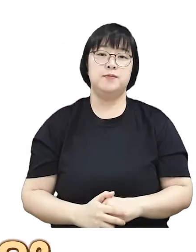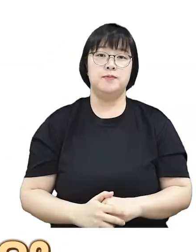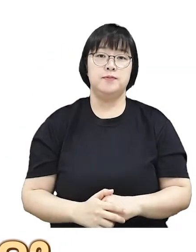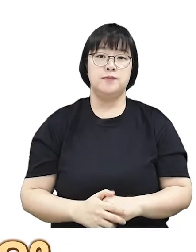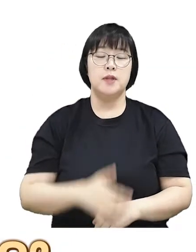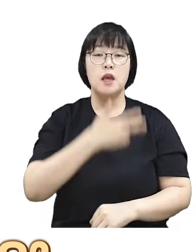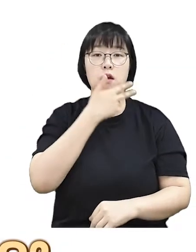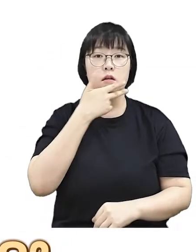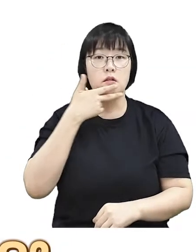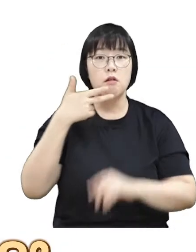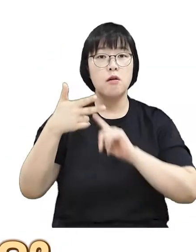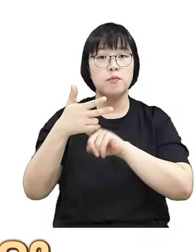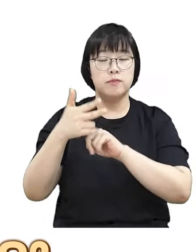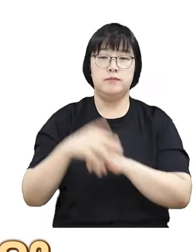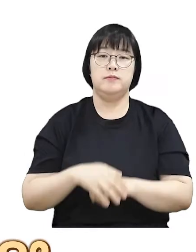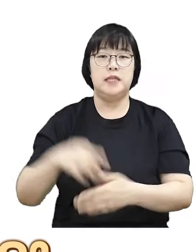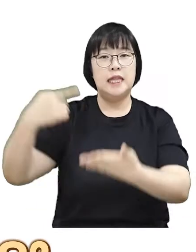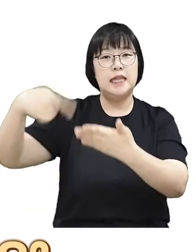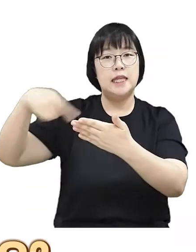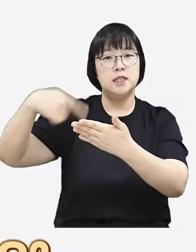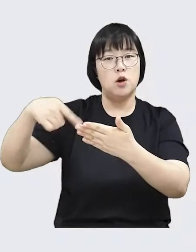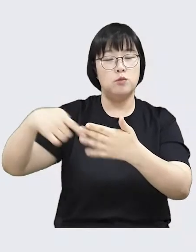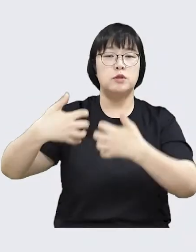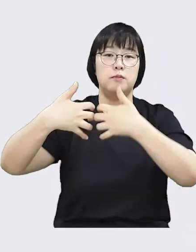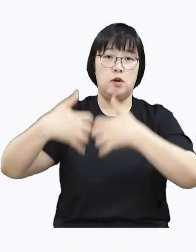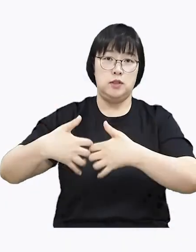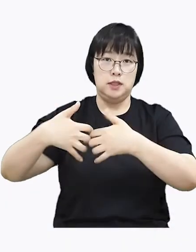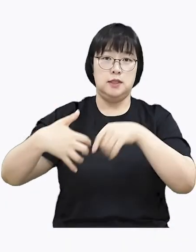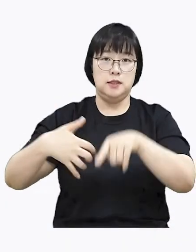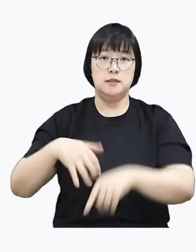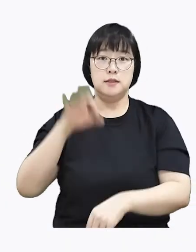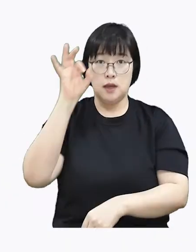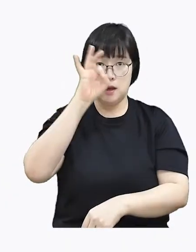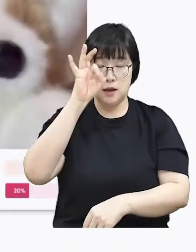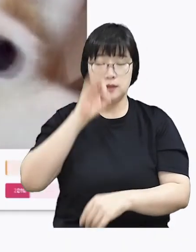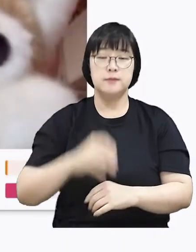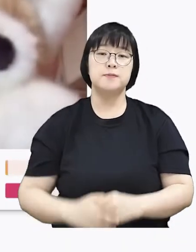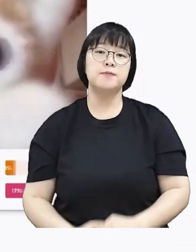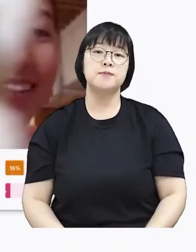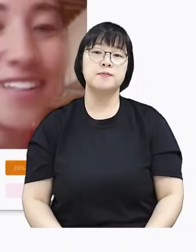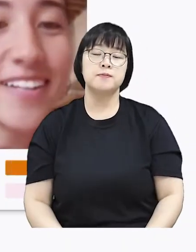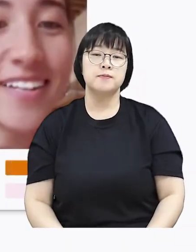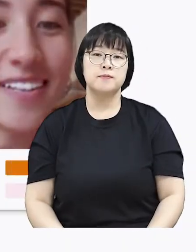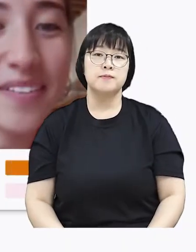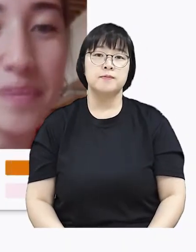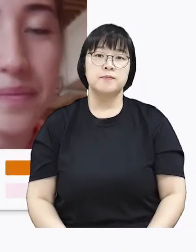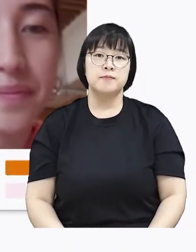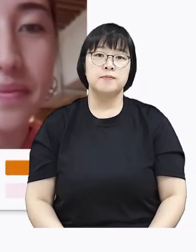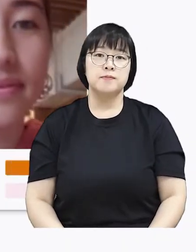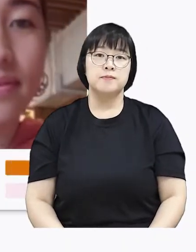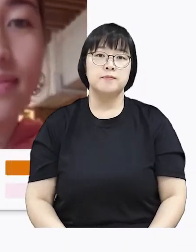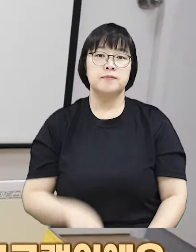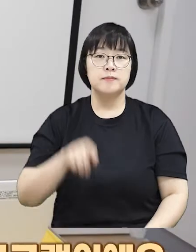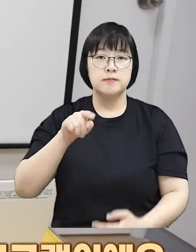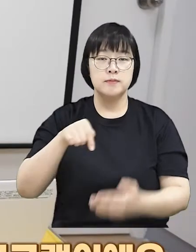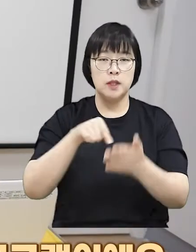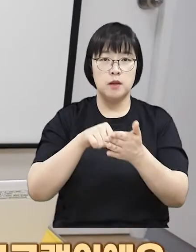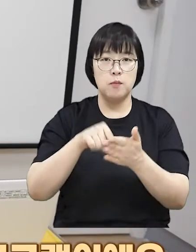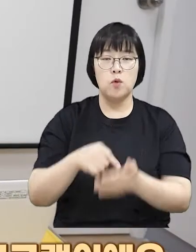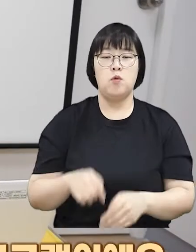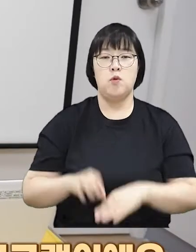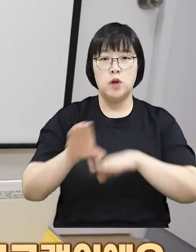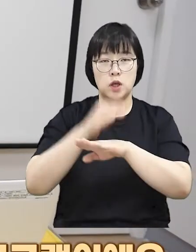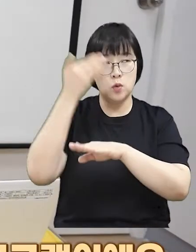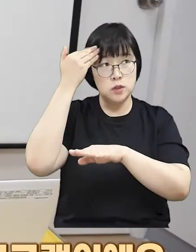영어로 티쳐블 머신이라고 나오죠. 네. 그거 클릭하면 돼요. 티쳐블 머신이라는 거는 인공지능